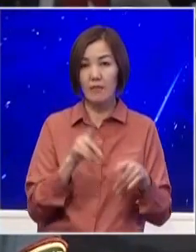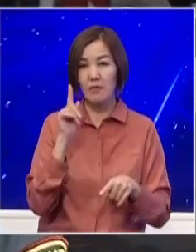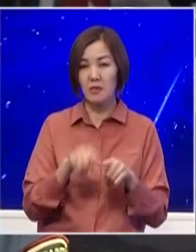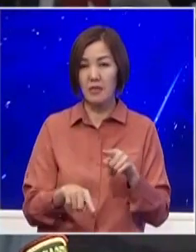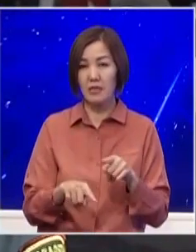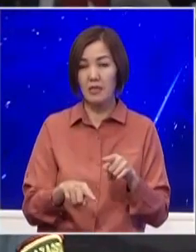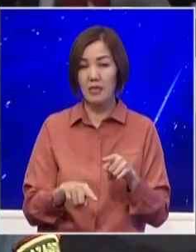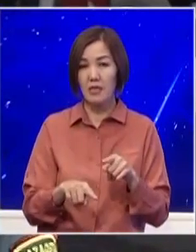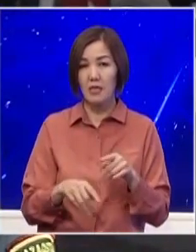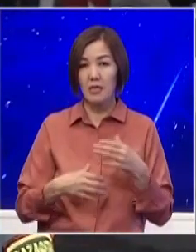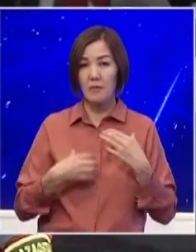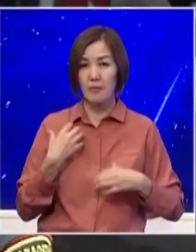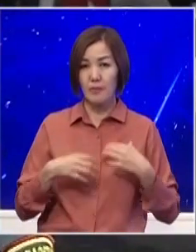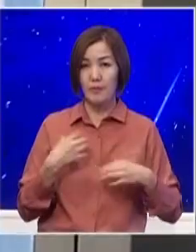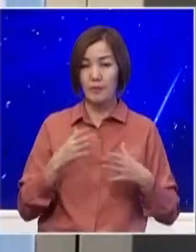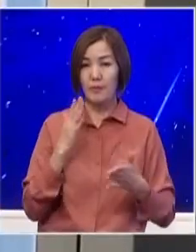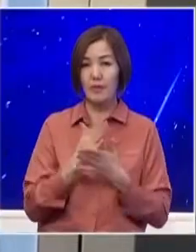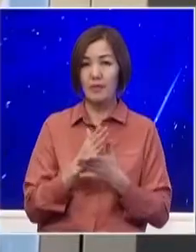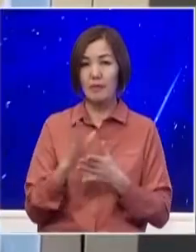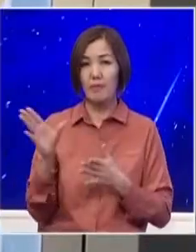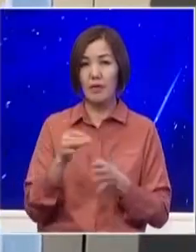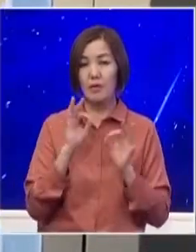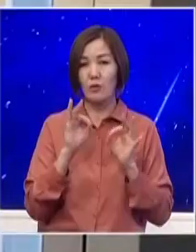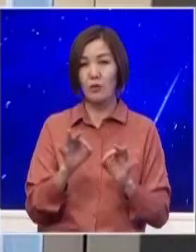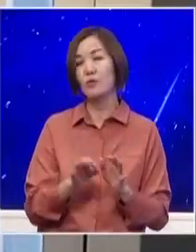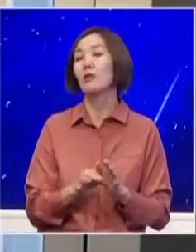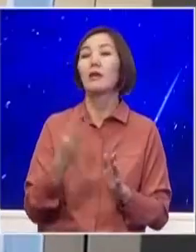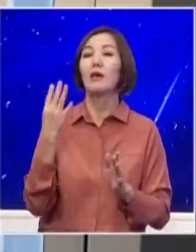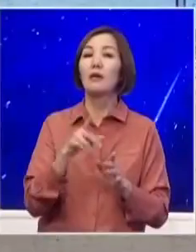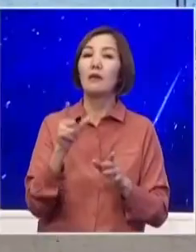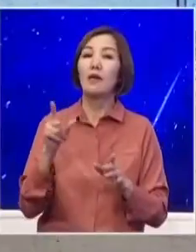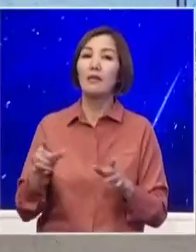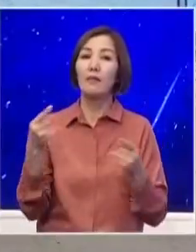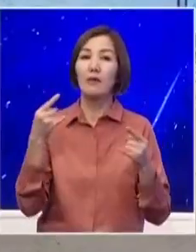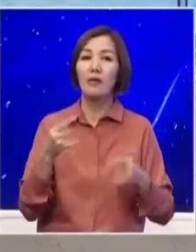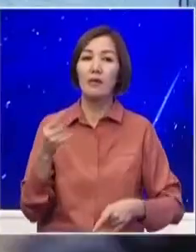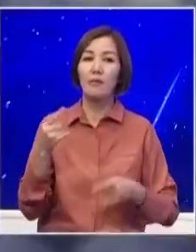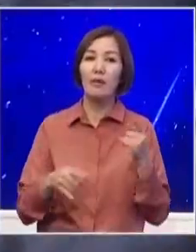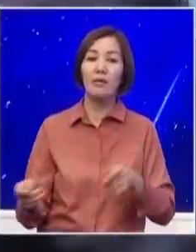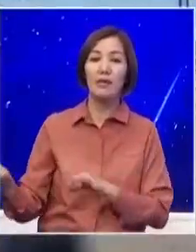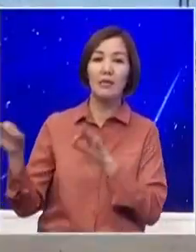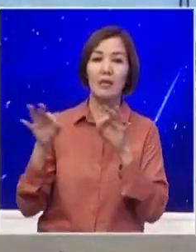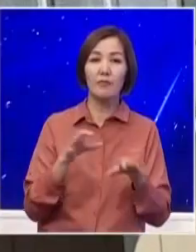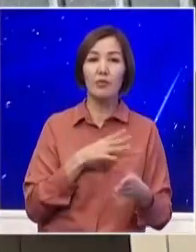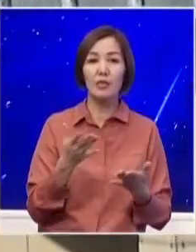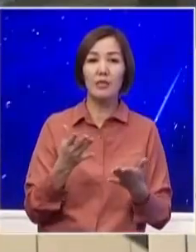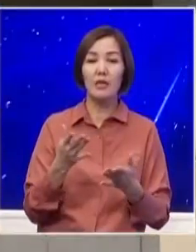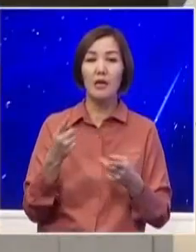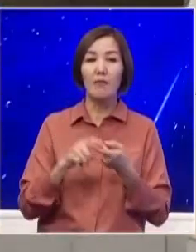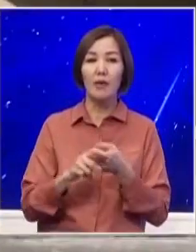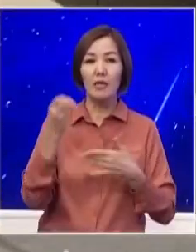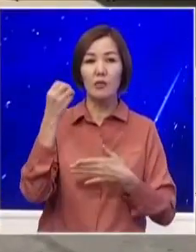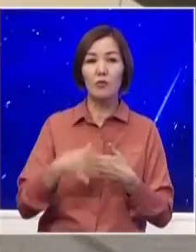және күш құралдары бәрі дайын. Құтқарушылар шамамен 40-қа жуық адамды ғимараттан алып шықты. Жоғарыда аталған байланыс